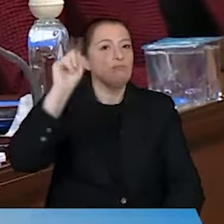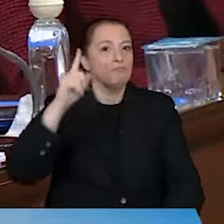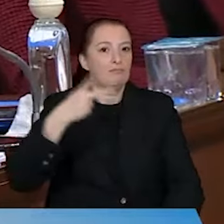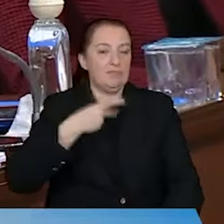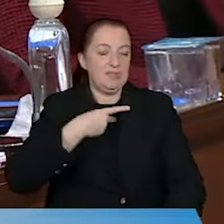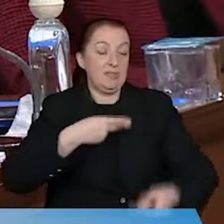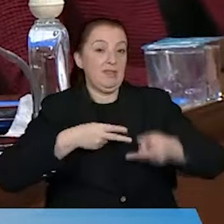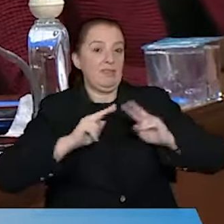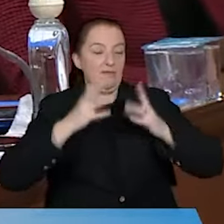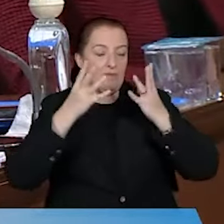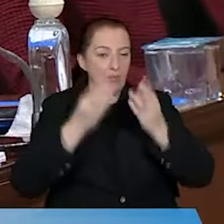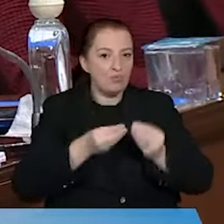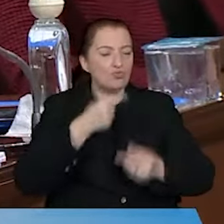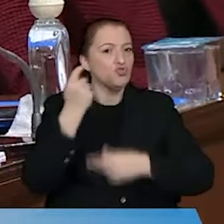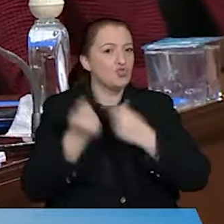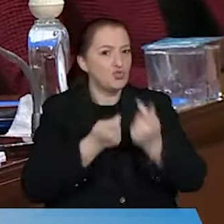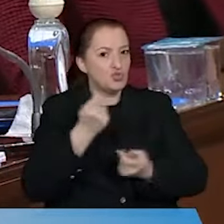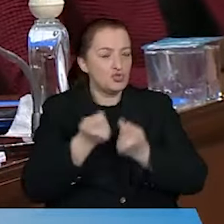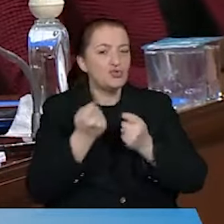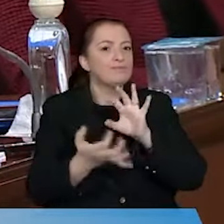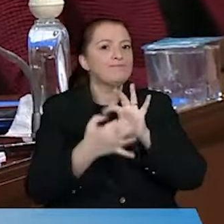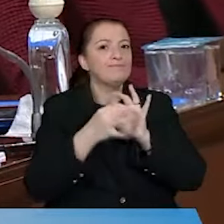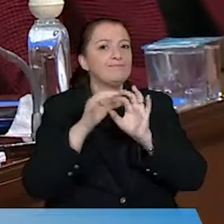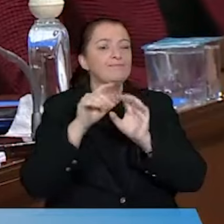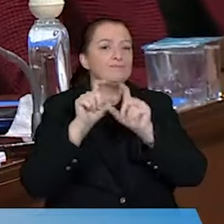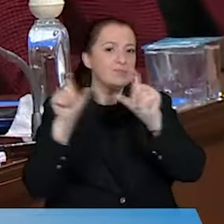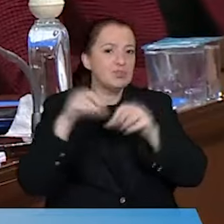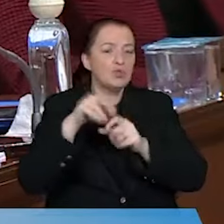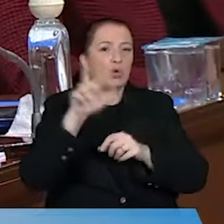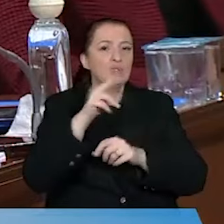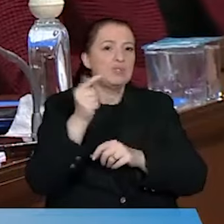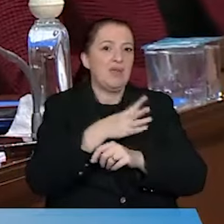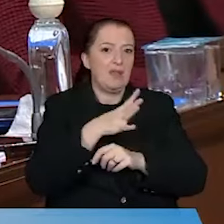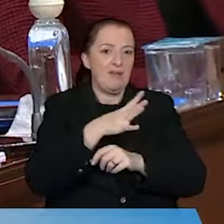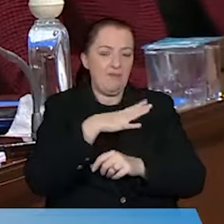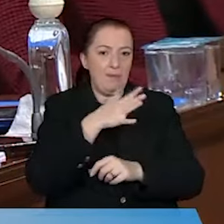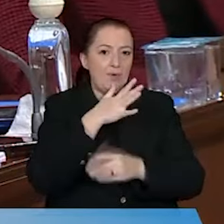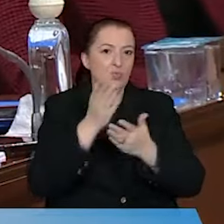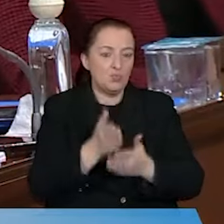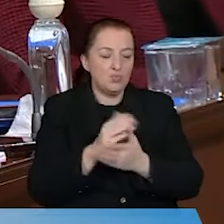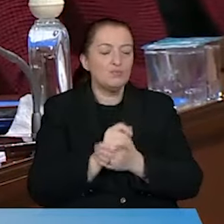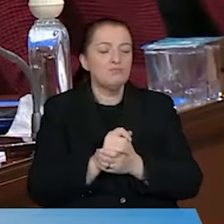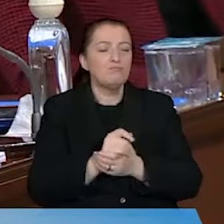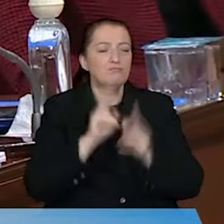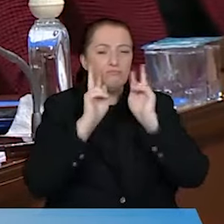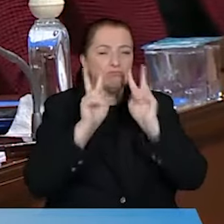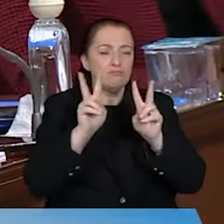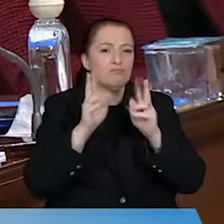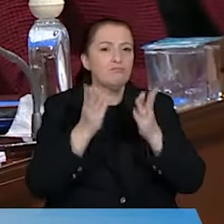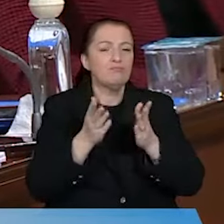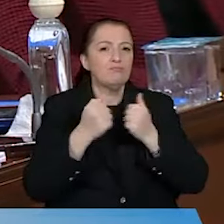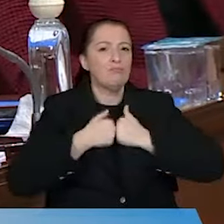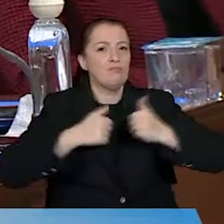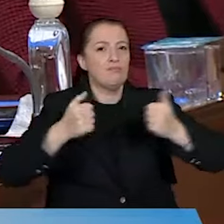devraldığımızda çalıştık. İştiraklerle ilgili yaklaşık 30 civarı iştirakimiz var biliyorsunuz. Şunu gördük.